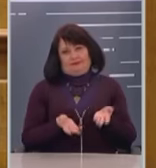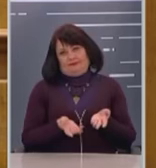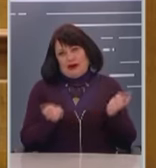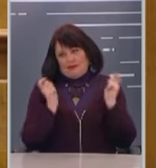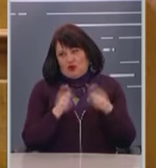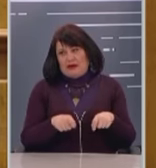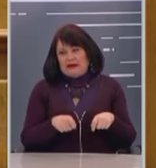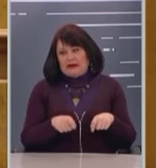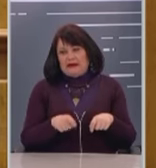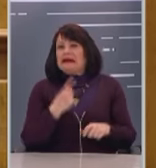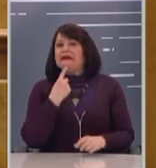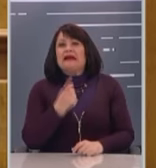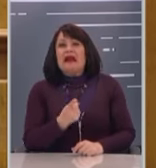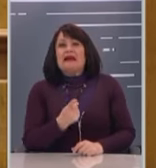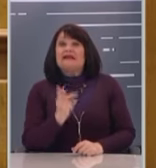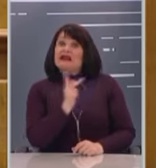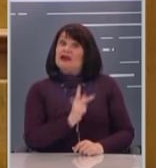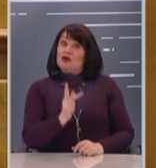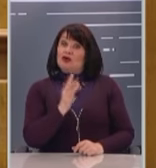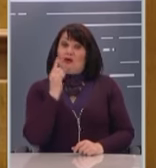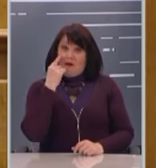Και να λέτε ότι είναι κοινωνικό φαινόμενο.